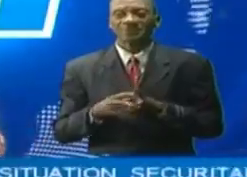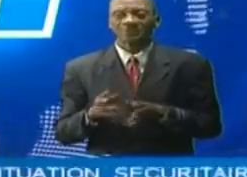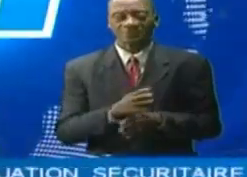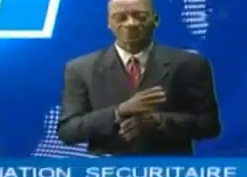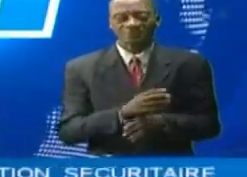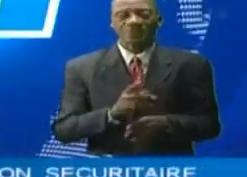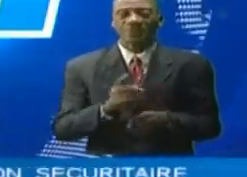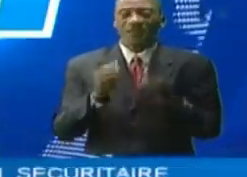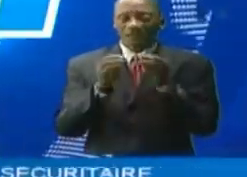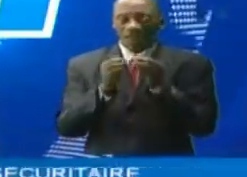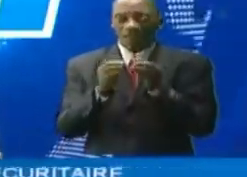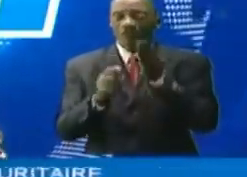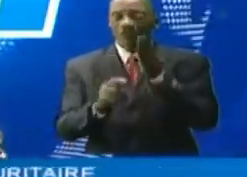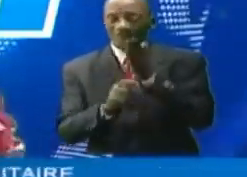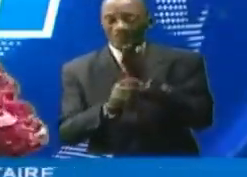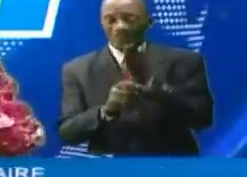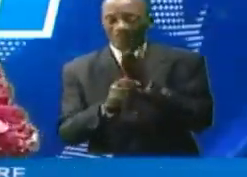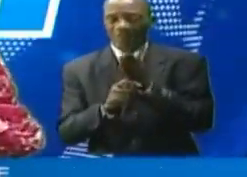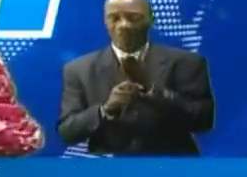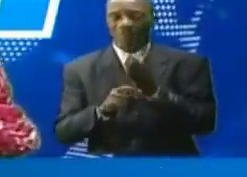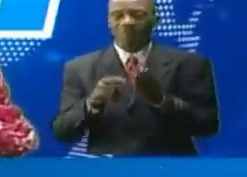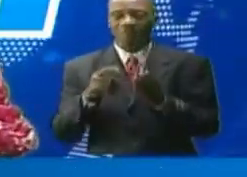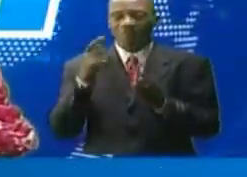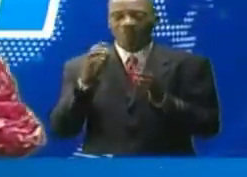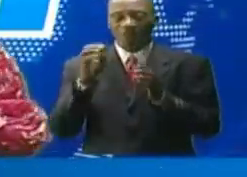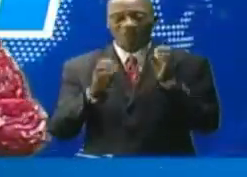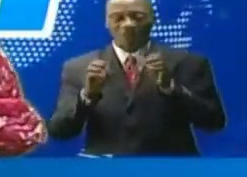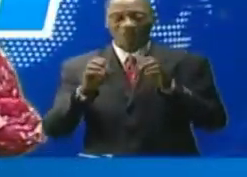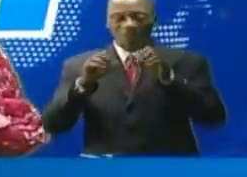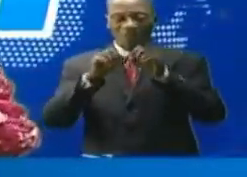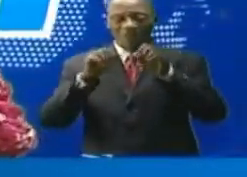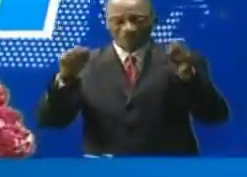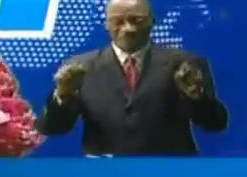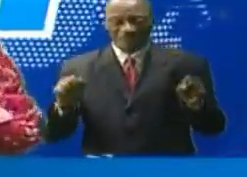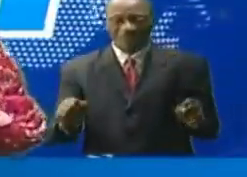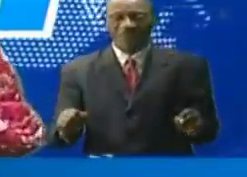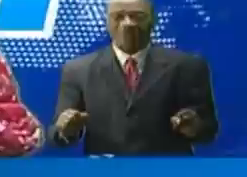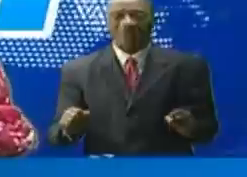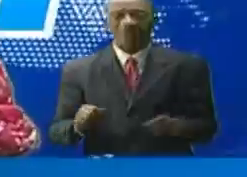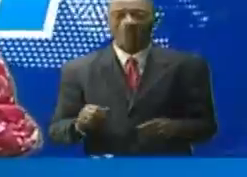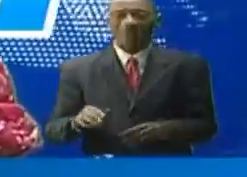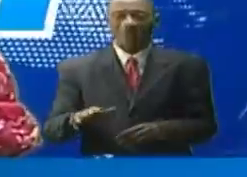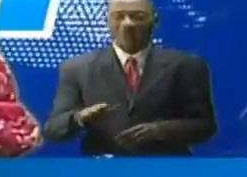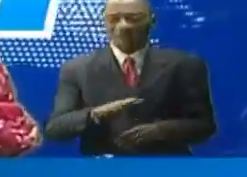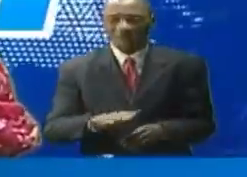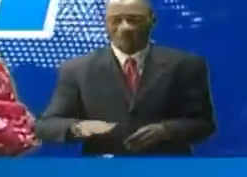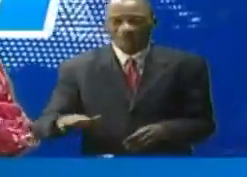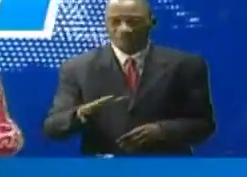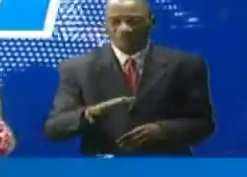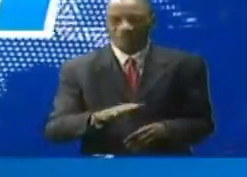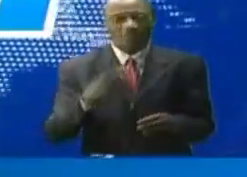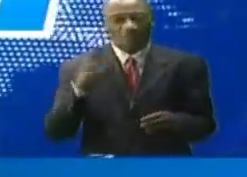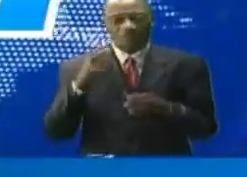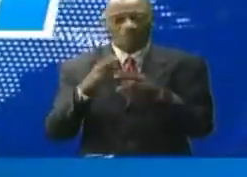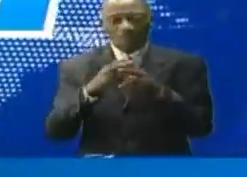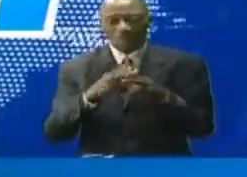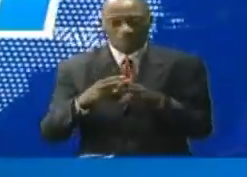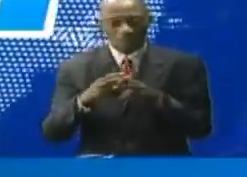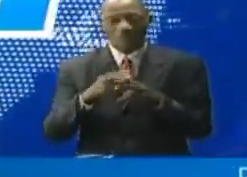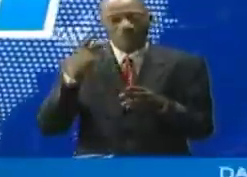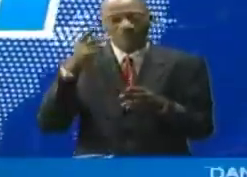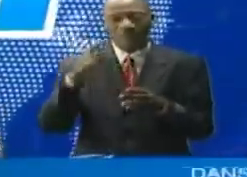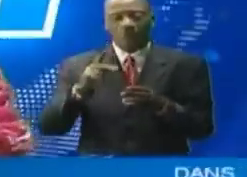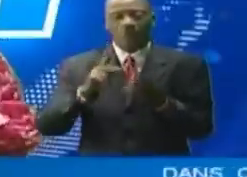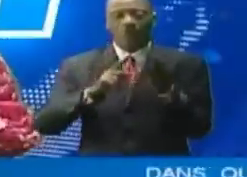atelier technique sur l'évaluation du système national plutôt de surveillance des forêts en